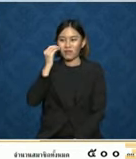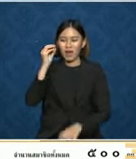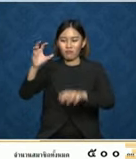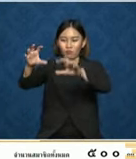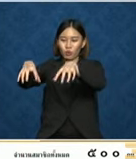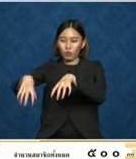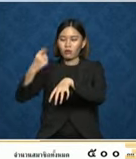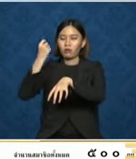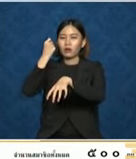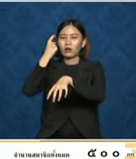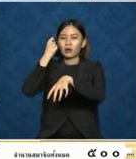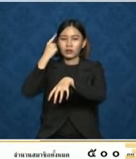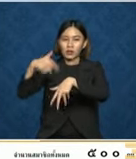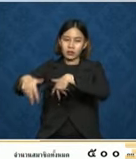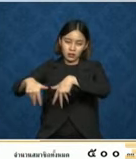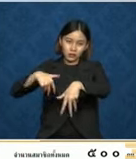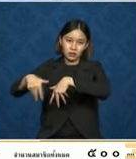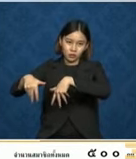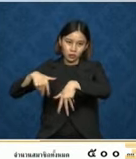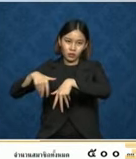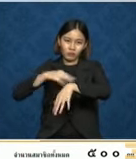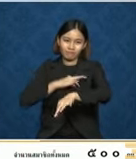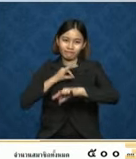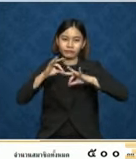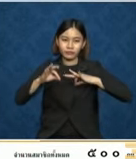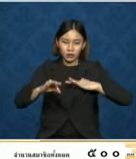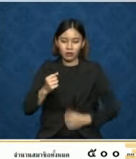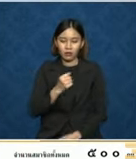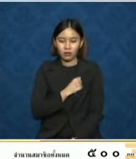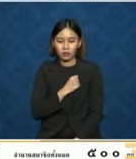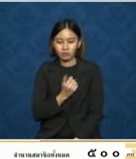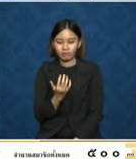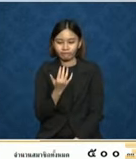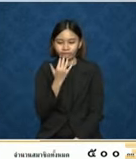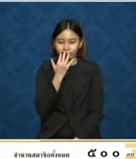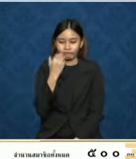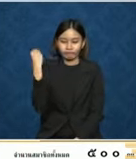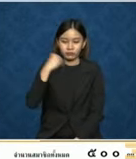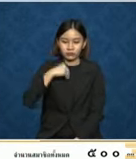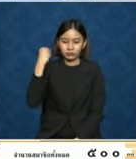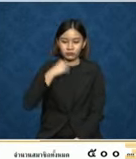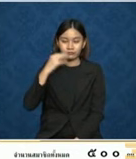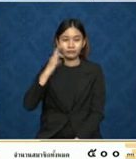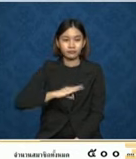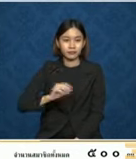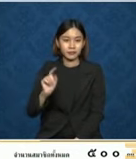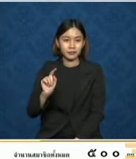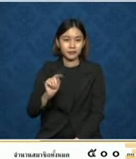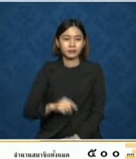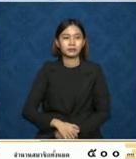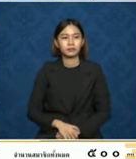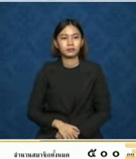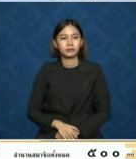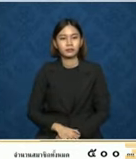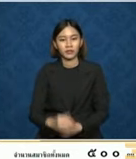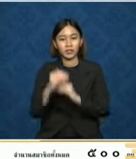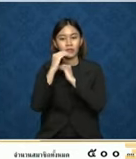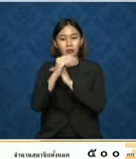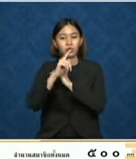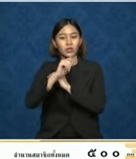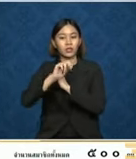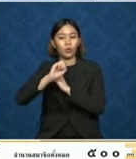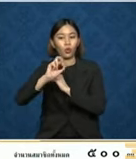ข้าใจหัวอกของชาวบ้านโดยรอบว่าจะต้องทนกลิ่นและดมกลิ่นทุกวันเหล่านี้เป็นยังไงนะครับถามว่าข้อกำหนด TOR